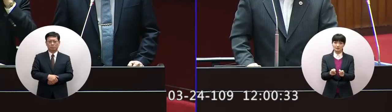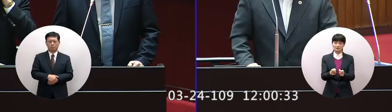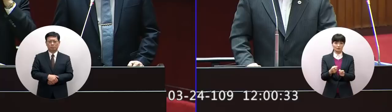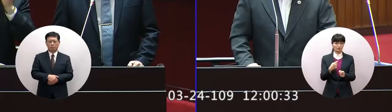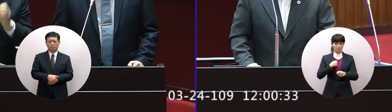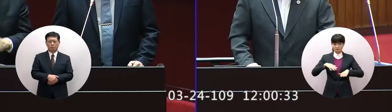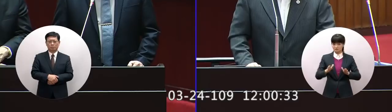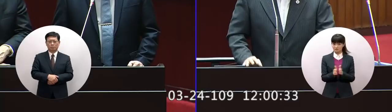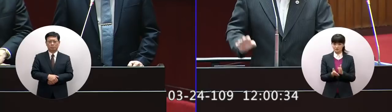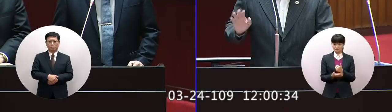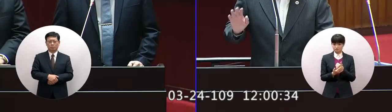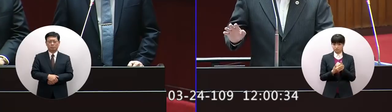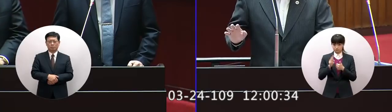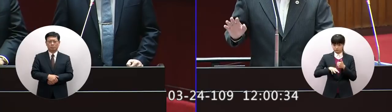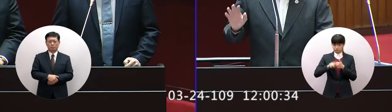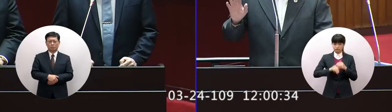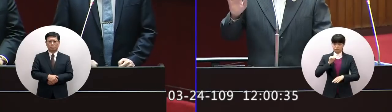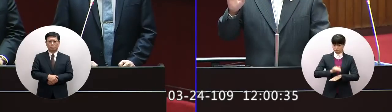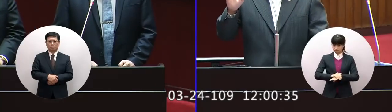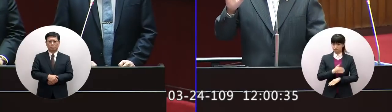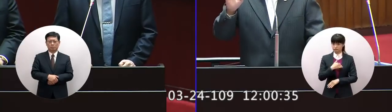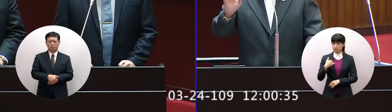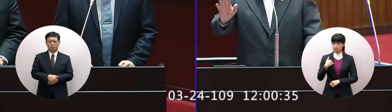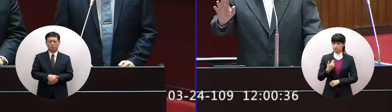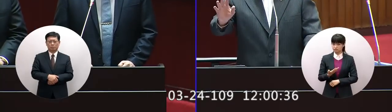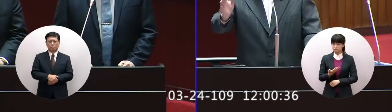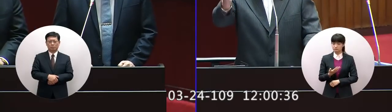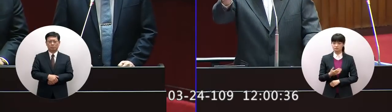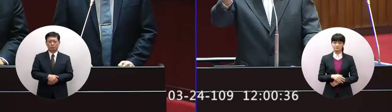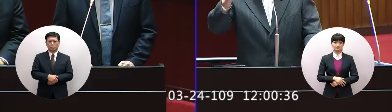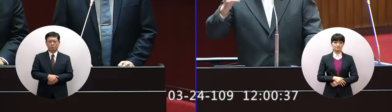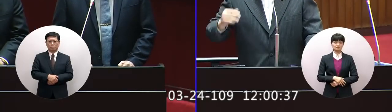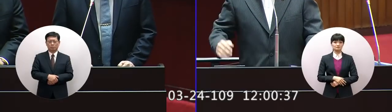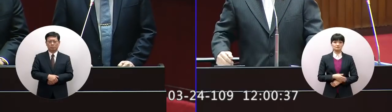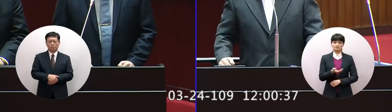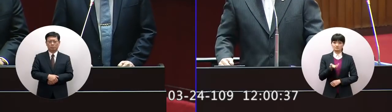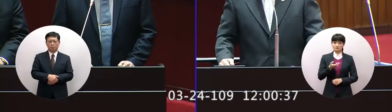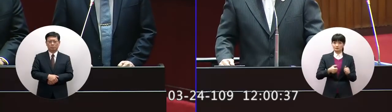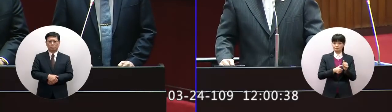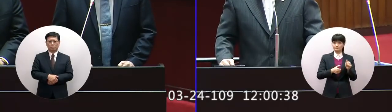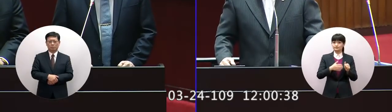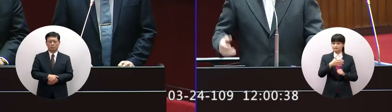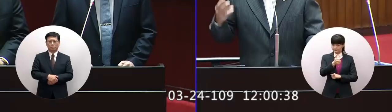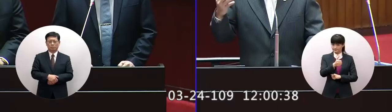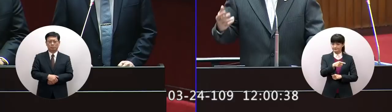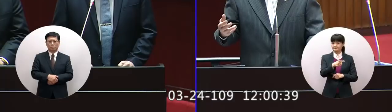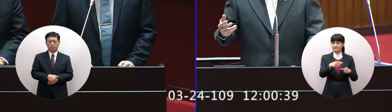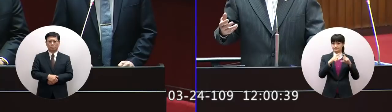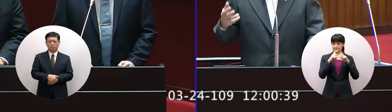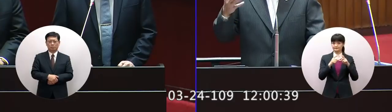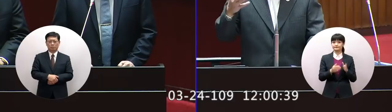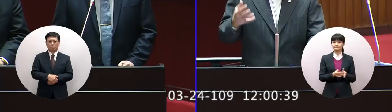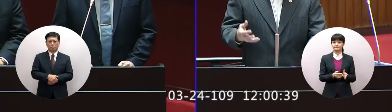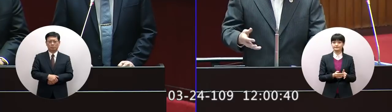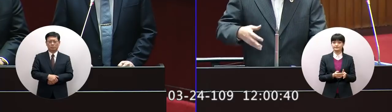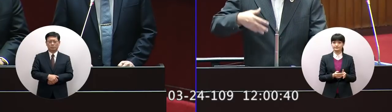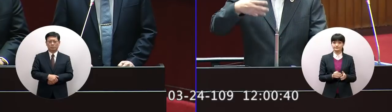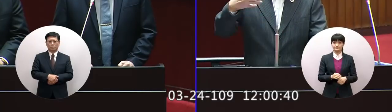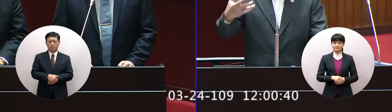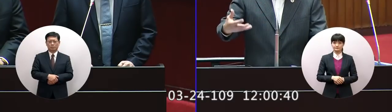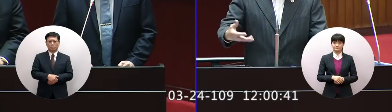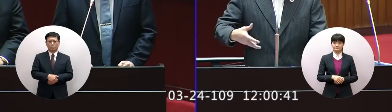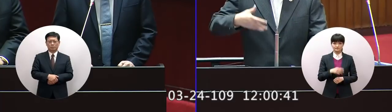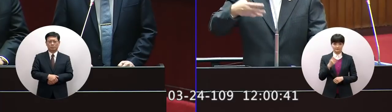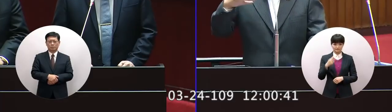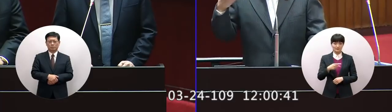很实际的问题，所以我希望包含中高级专长，刚才副部长也说了，还有这些必须